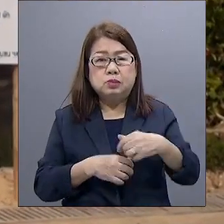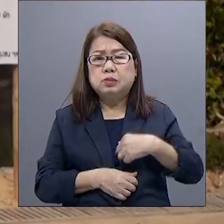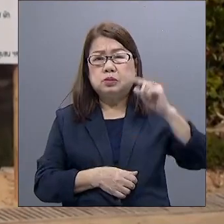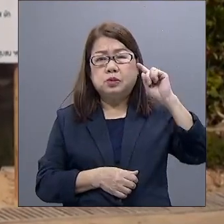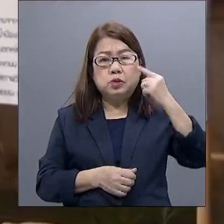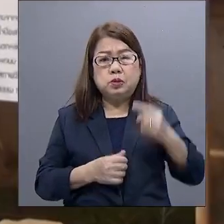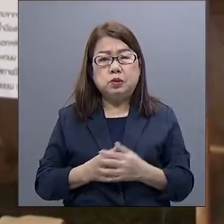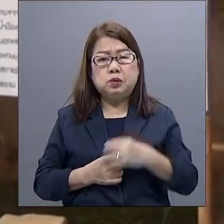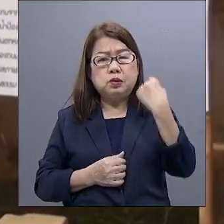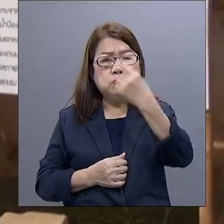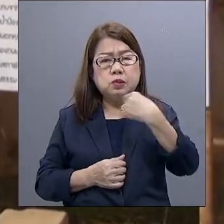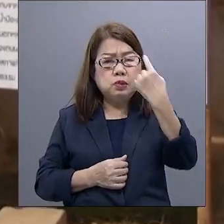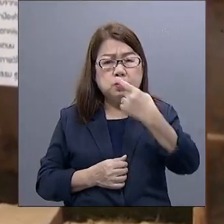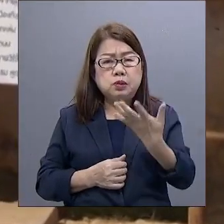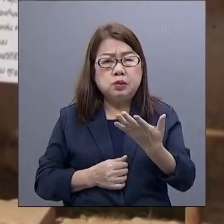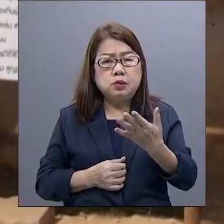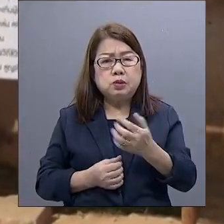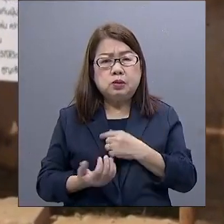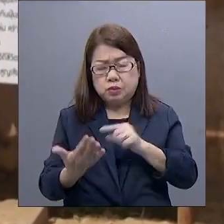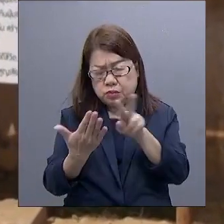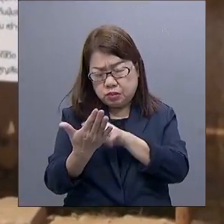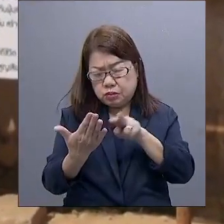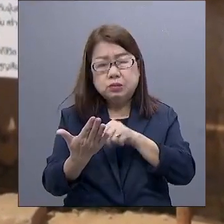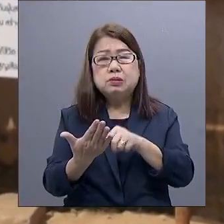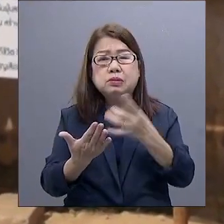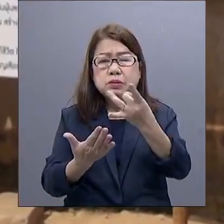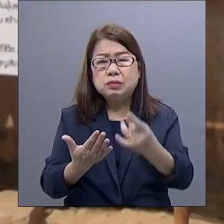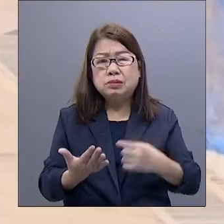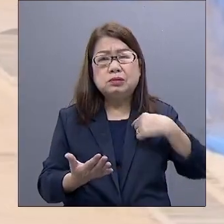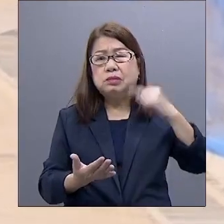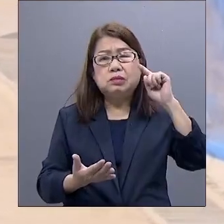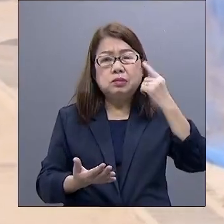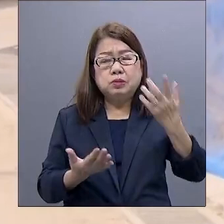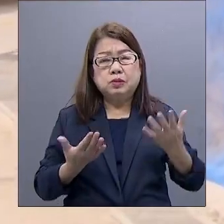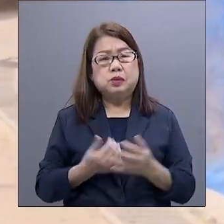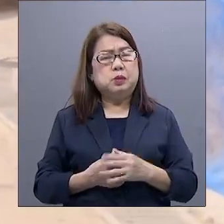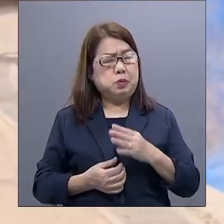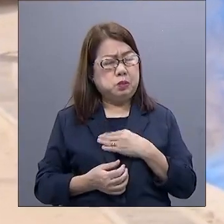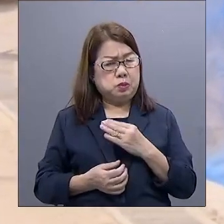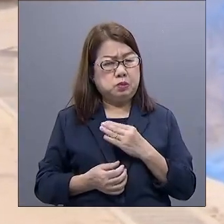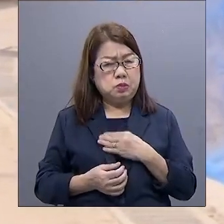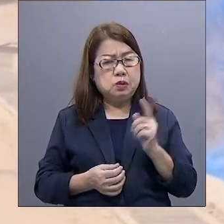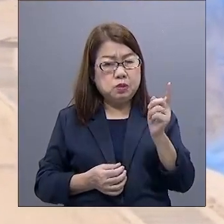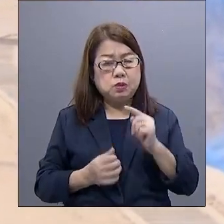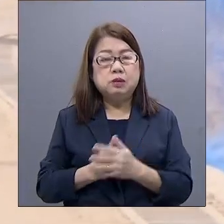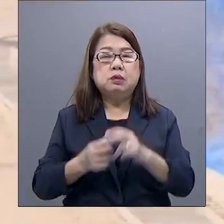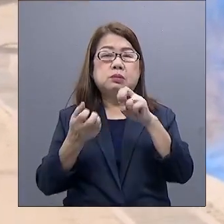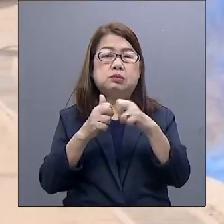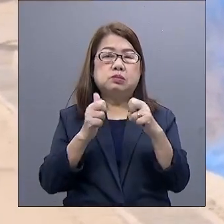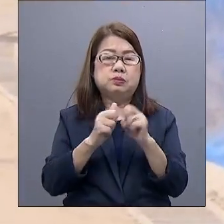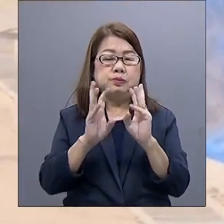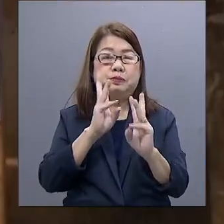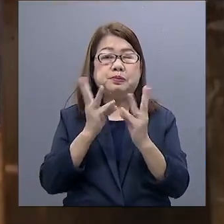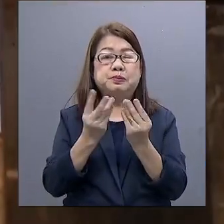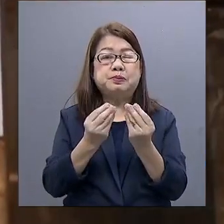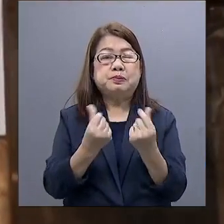มิหนวยงานไหนเข้ามาดูข้อมูลทำข้อมูลต่างๆคือสิงที่กลัวเรื่องของปญหาฝุลลออง